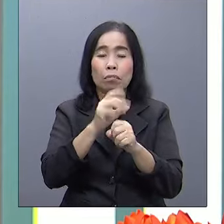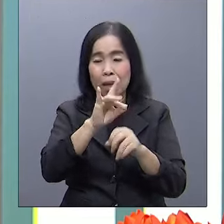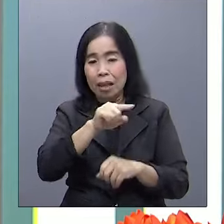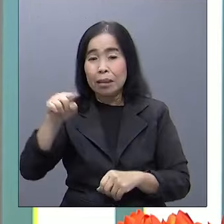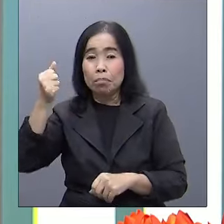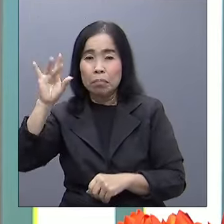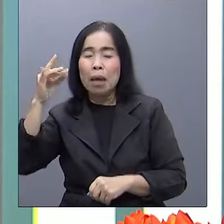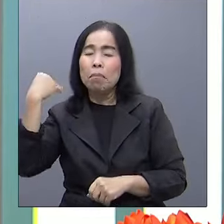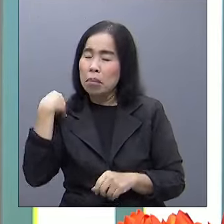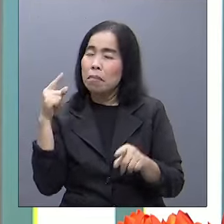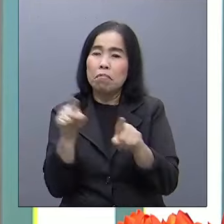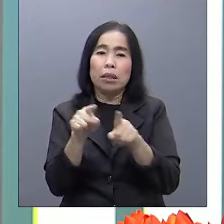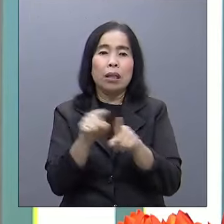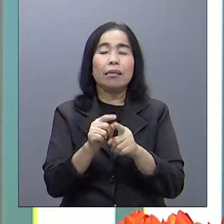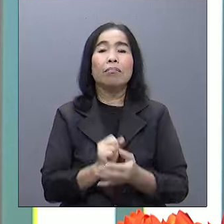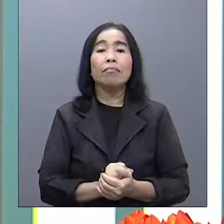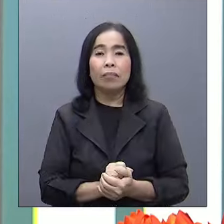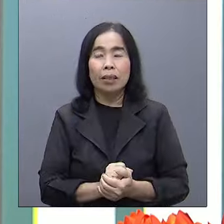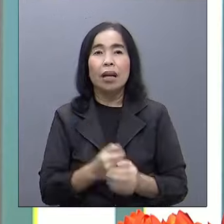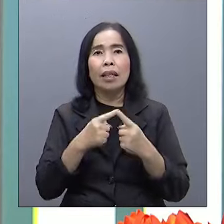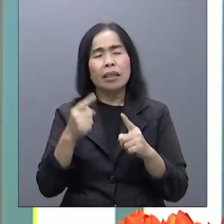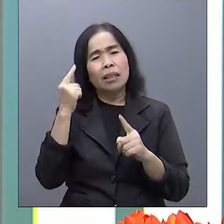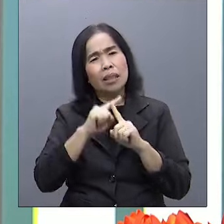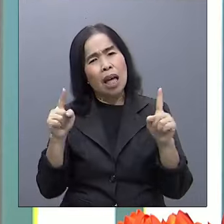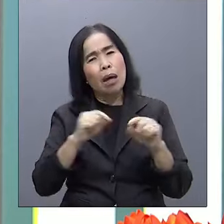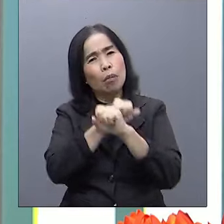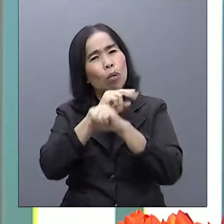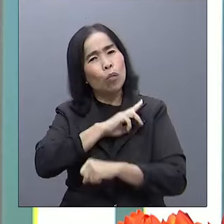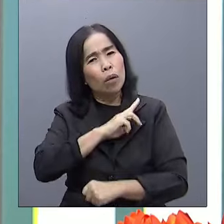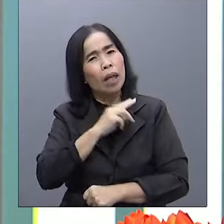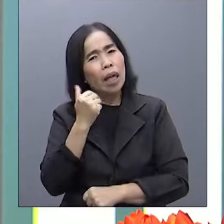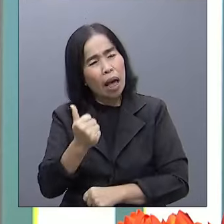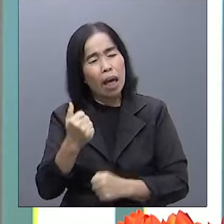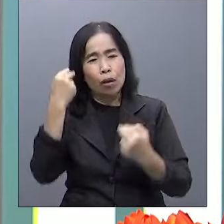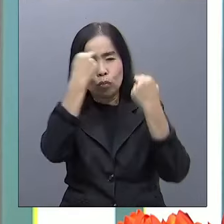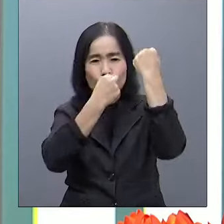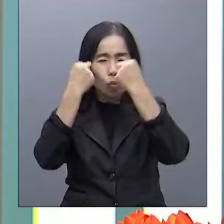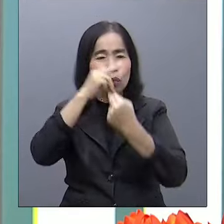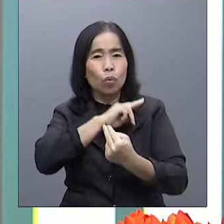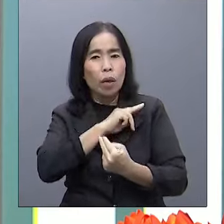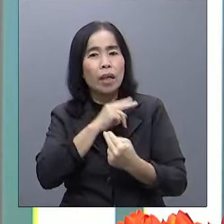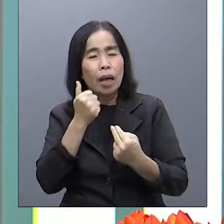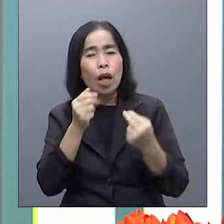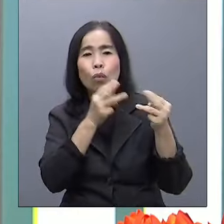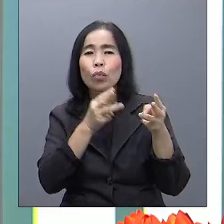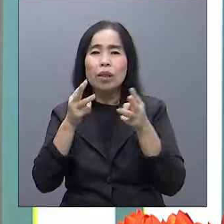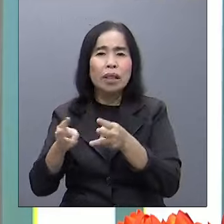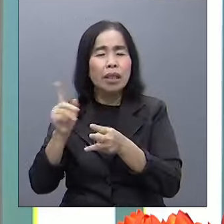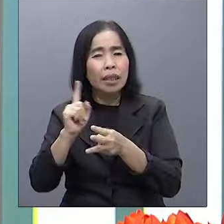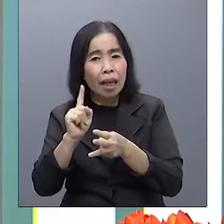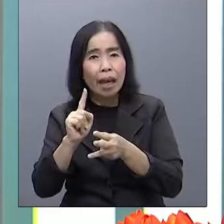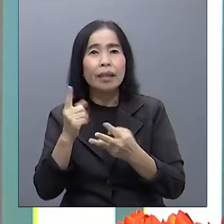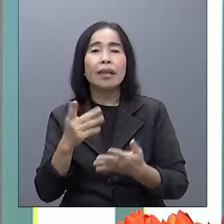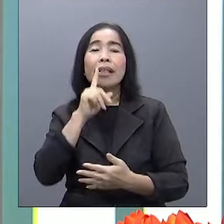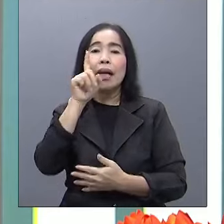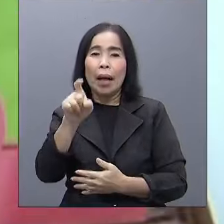าวะนี้ได้ด้วยเหมือนกันนะครับทีนี้จะต้องดูแลตัวเองรักษาตัวเองยังไงมีวิธีในการรักษาด้วยขั้นตอนไหนไปฟังจากคุณหมอต่อเล